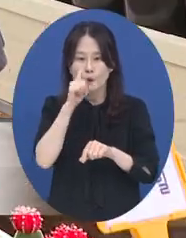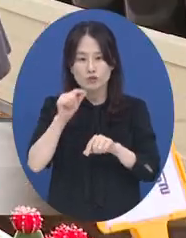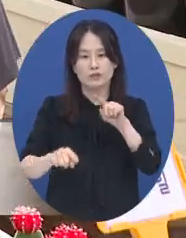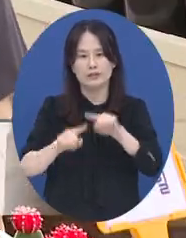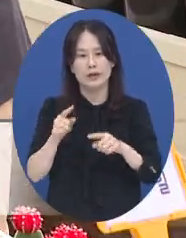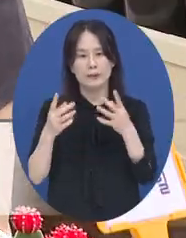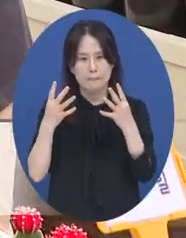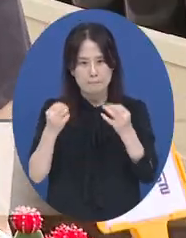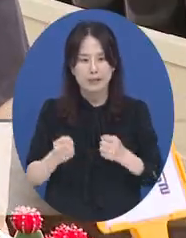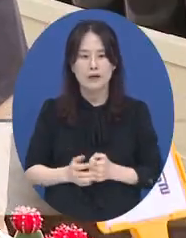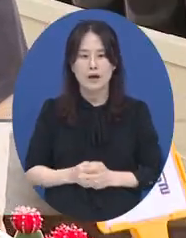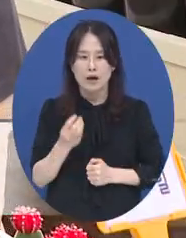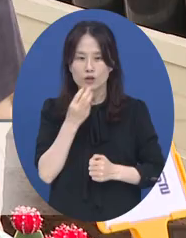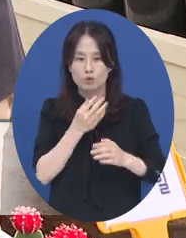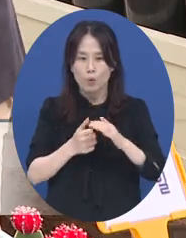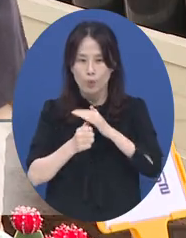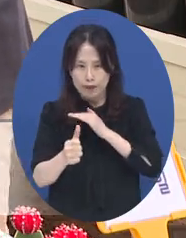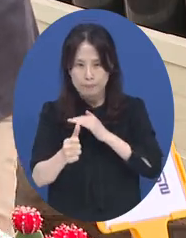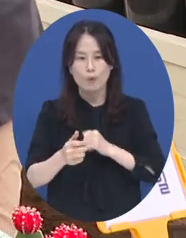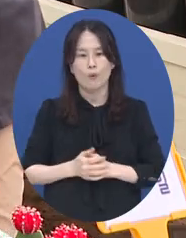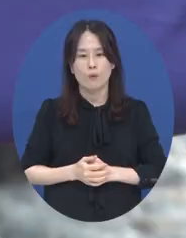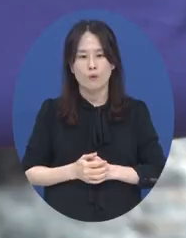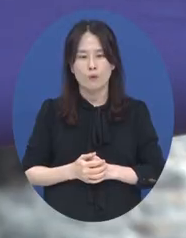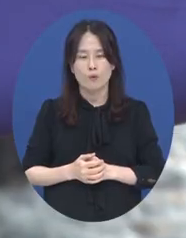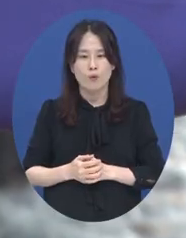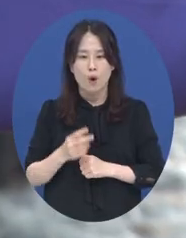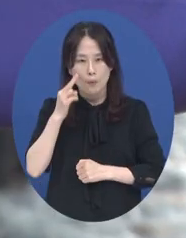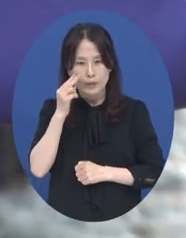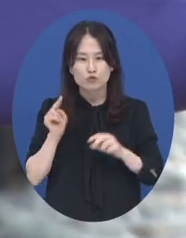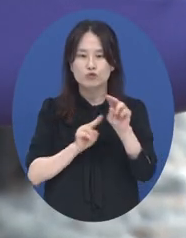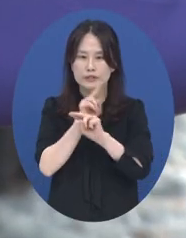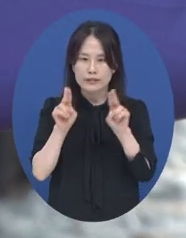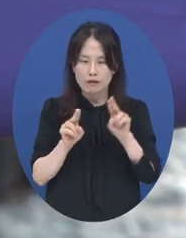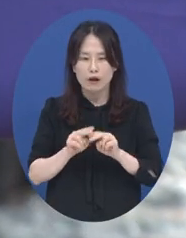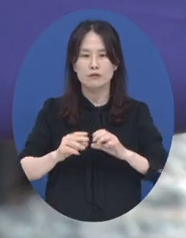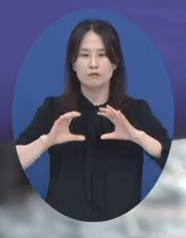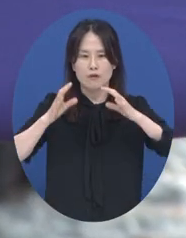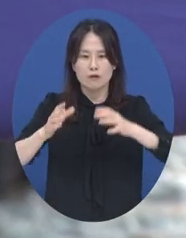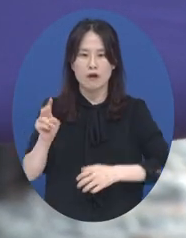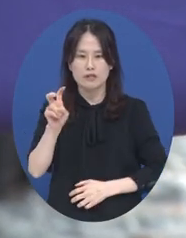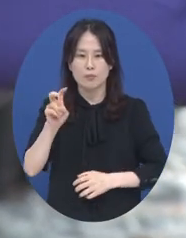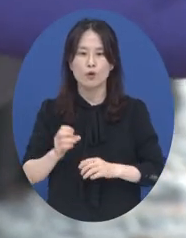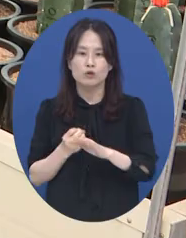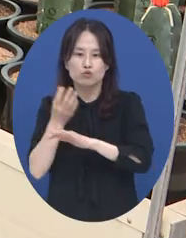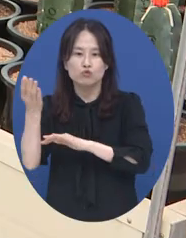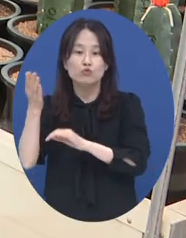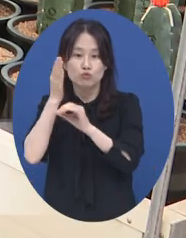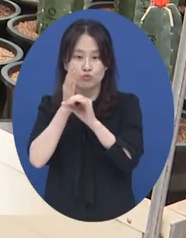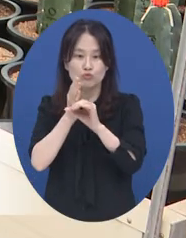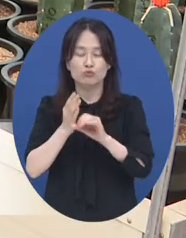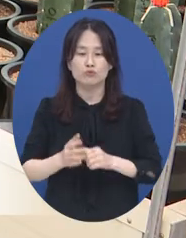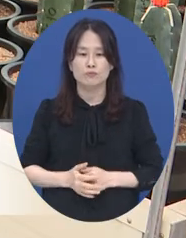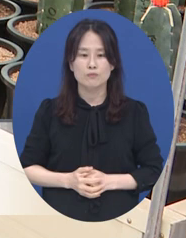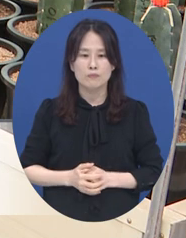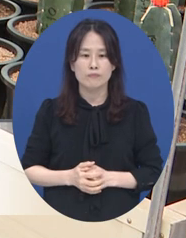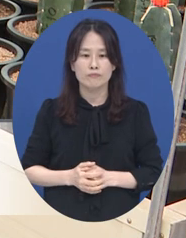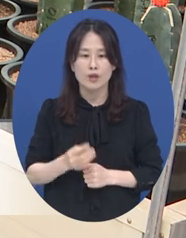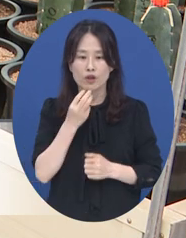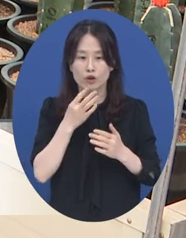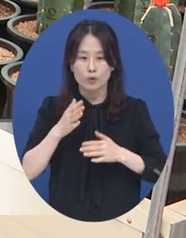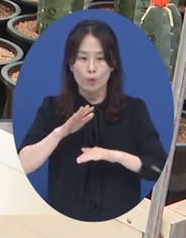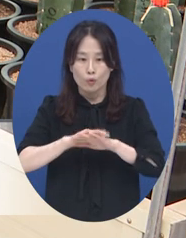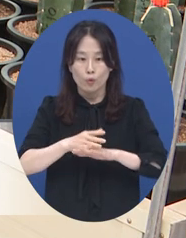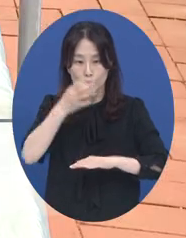경기도의 대표회장 목으로 미국과 네덜란드 등 세계 20여 개국으로 수출하고 있습니다 경우도 넣기 스러운